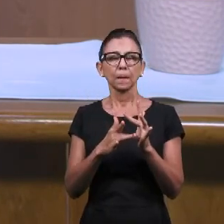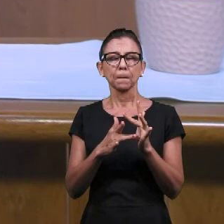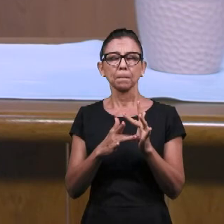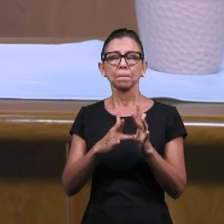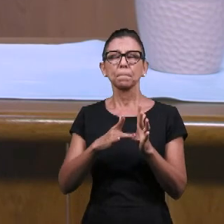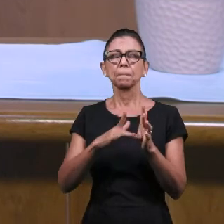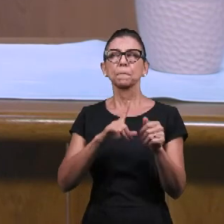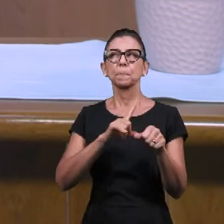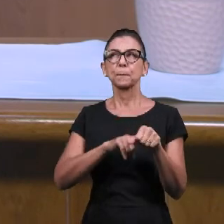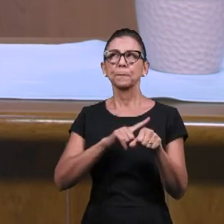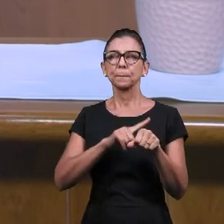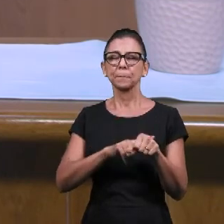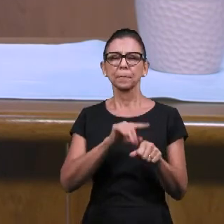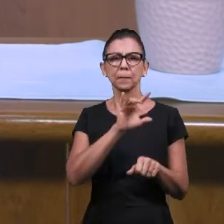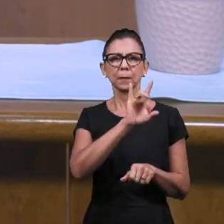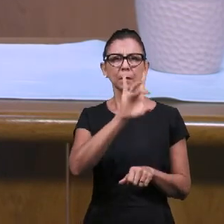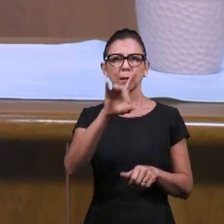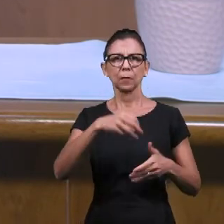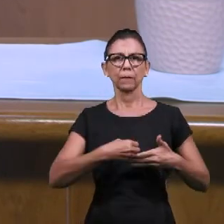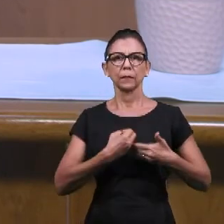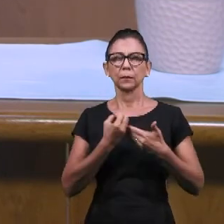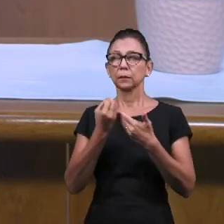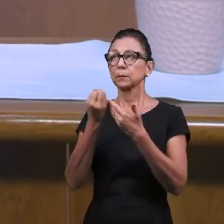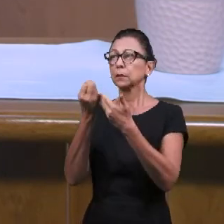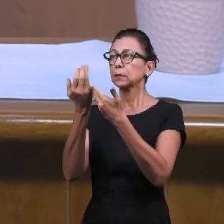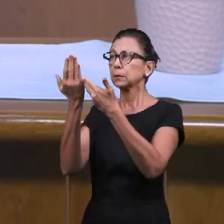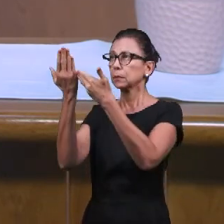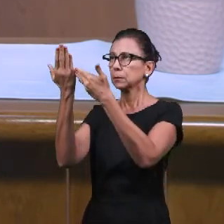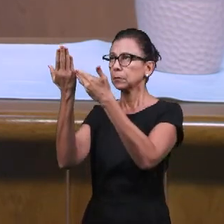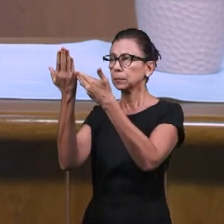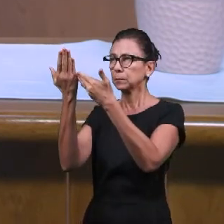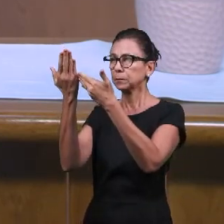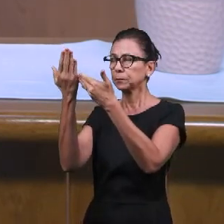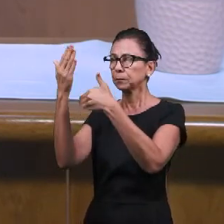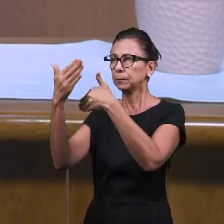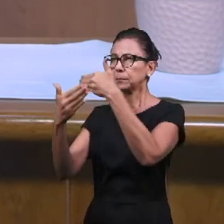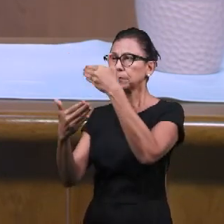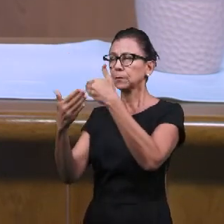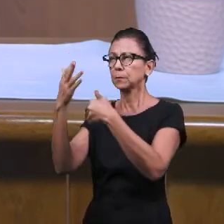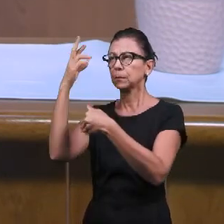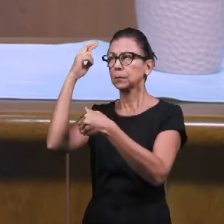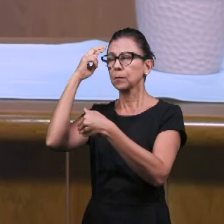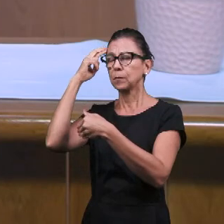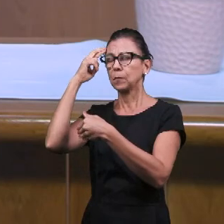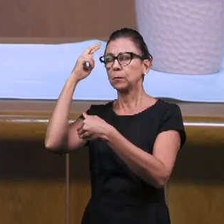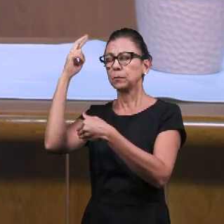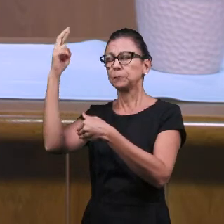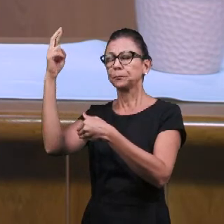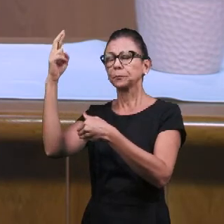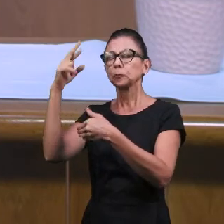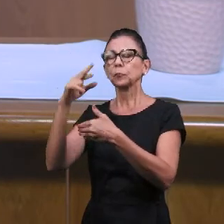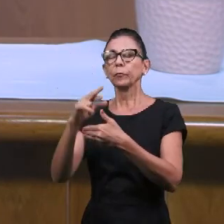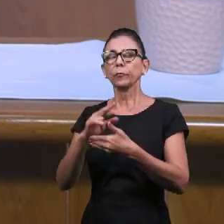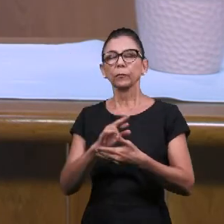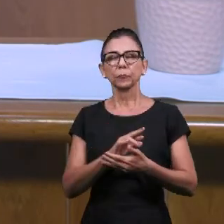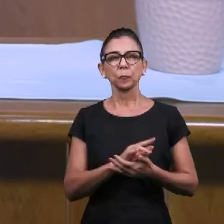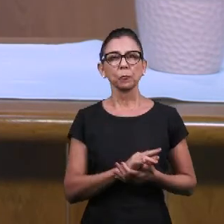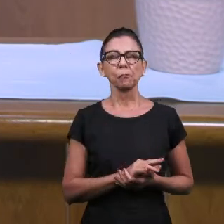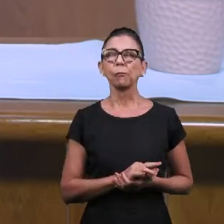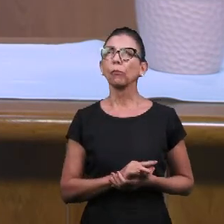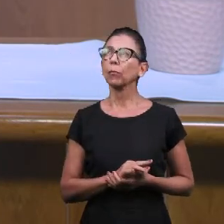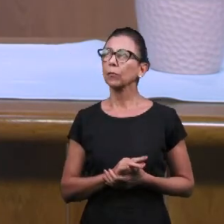Иисуса, представляя пред Тобой жизни наши, возлагая жизни наши на жертвенник